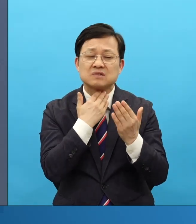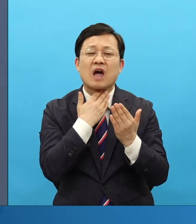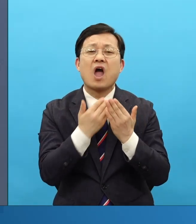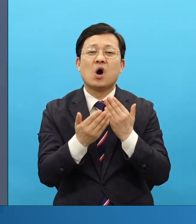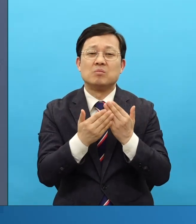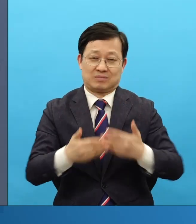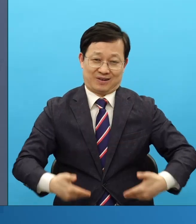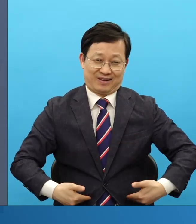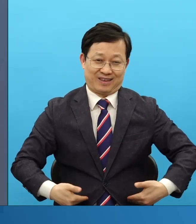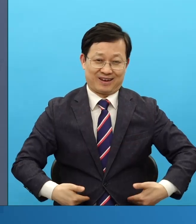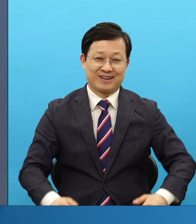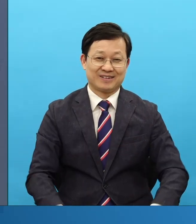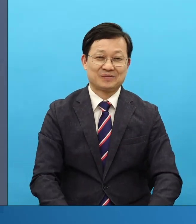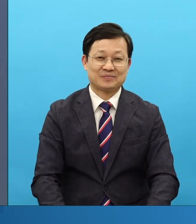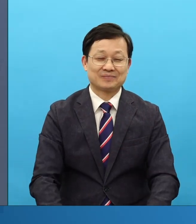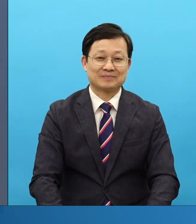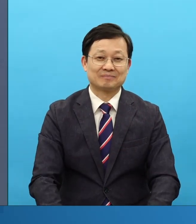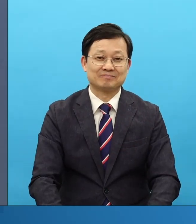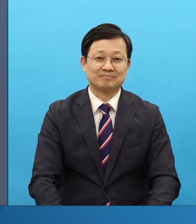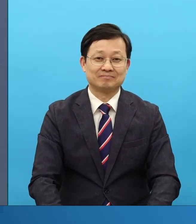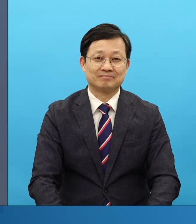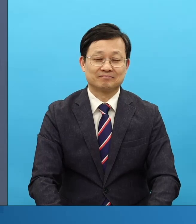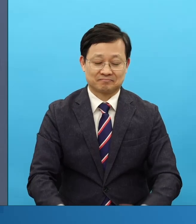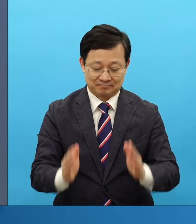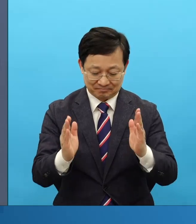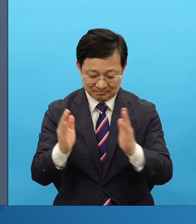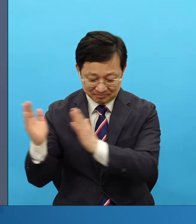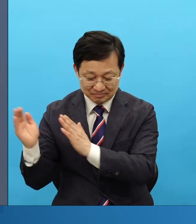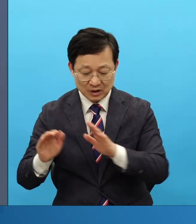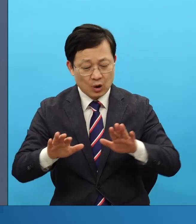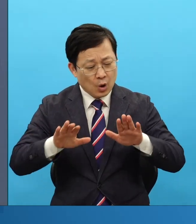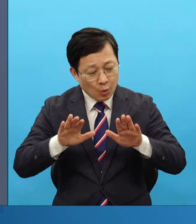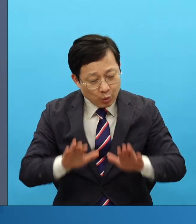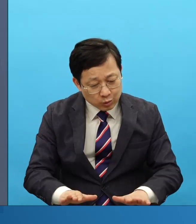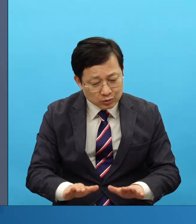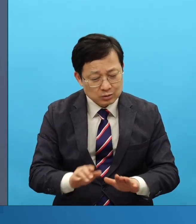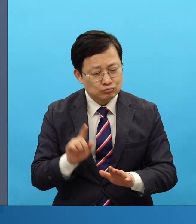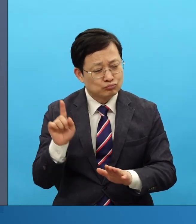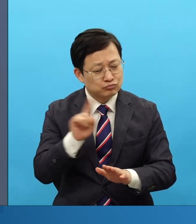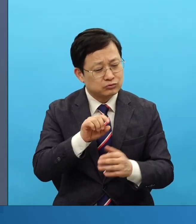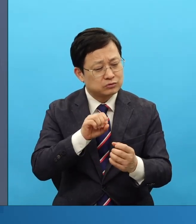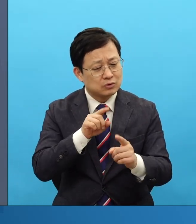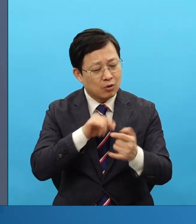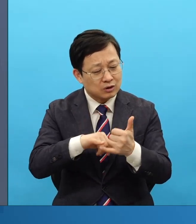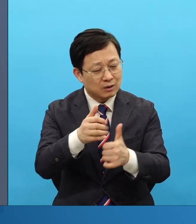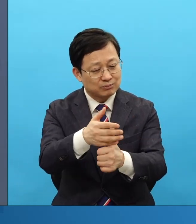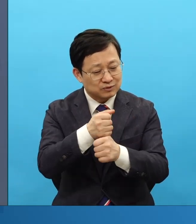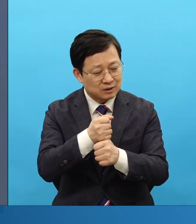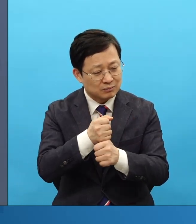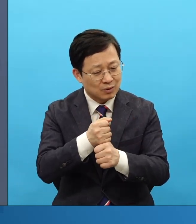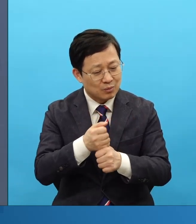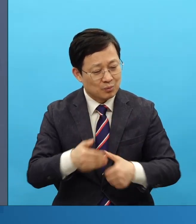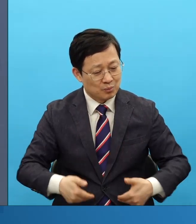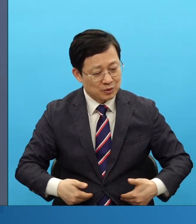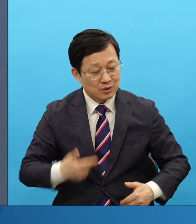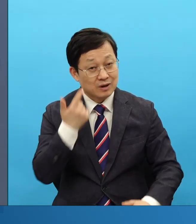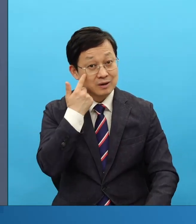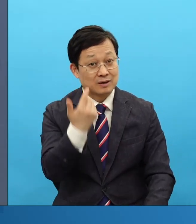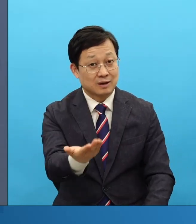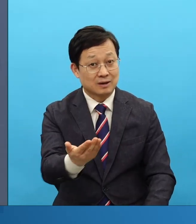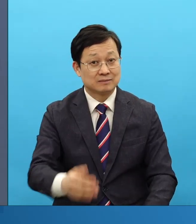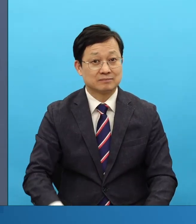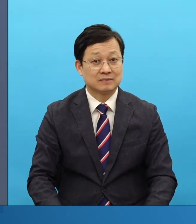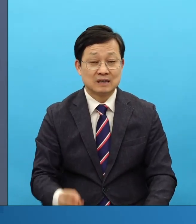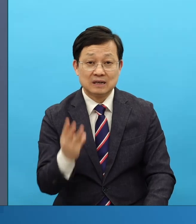the forces of darkness crumbles, will take place today. 자, 그러면 오늘 어떤 응답을 붙잡아야 되느냐? If that's so, what is the answer that we must hold on to today? 이